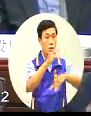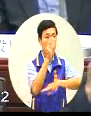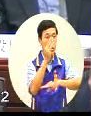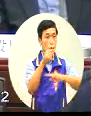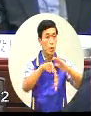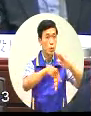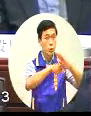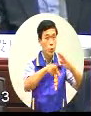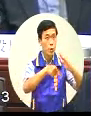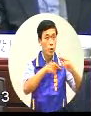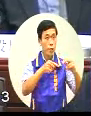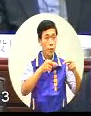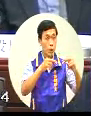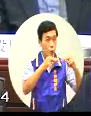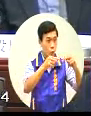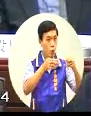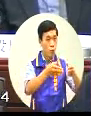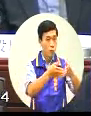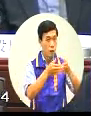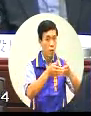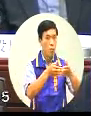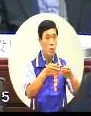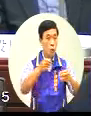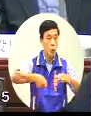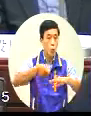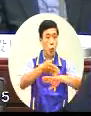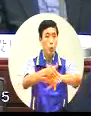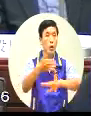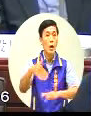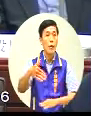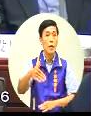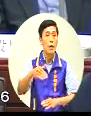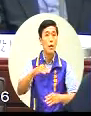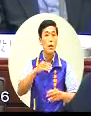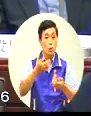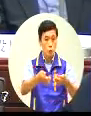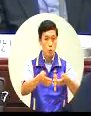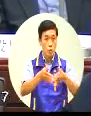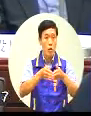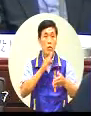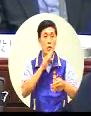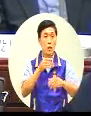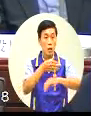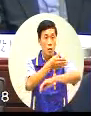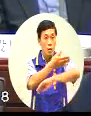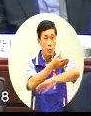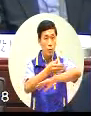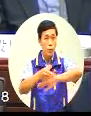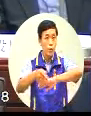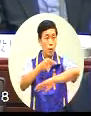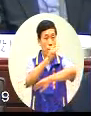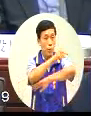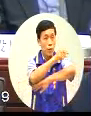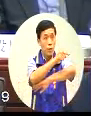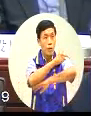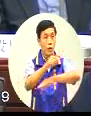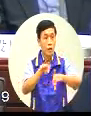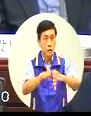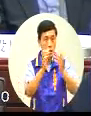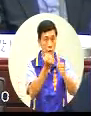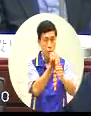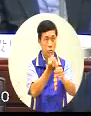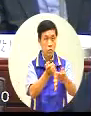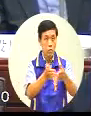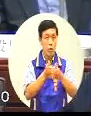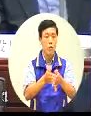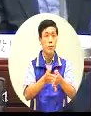有核备下来。那我想这个重点就是在源头管理、流向管制，所以我们也最早针对刚刚包括您